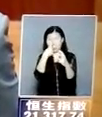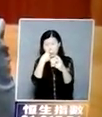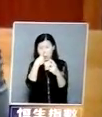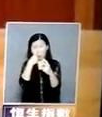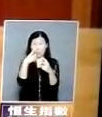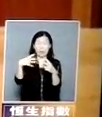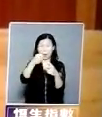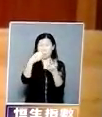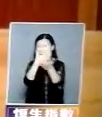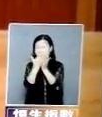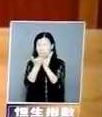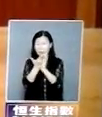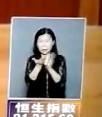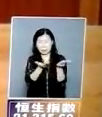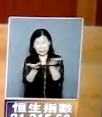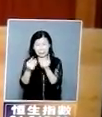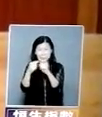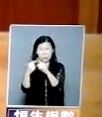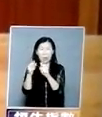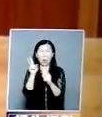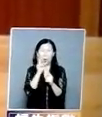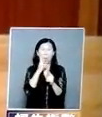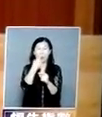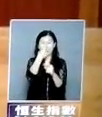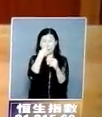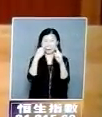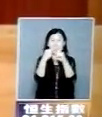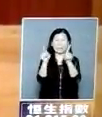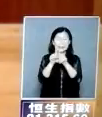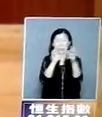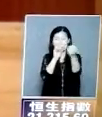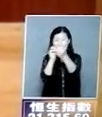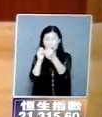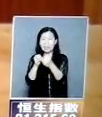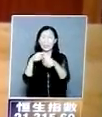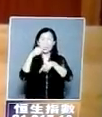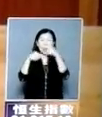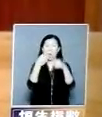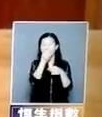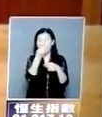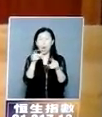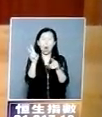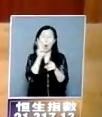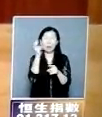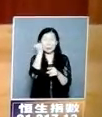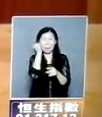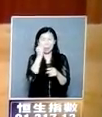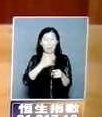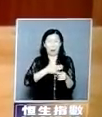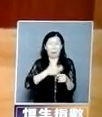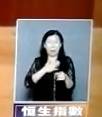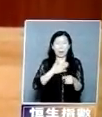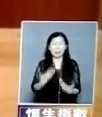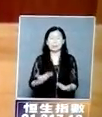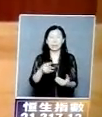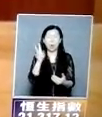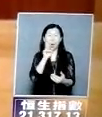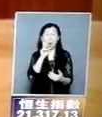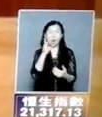好，他们不会觉得跟外国人交往、跟外国人谈话会有一些胆怯、被人一